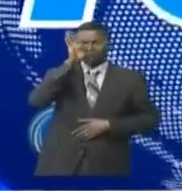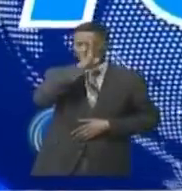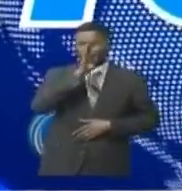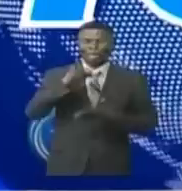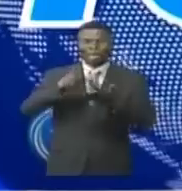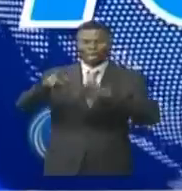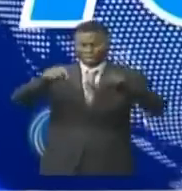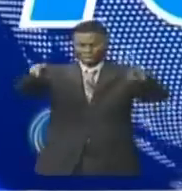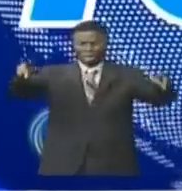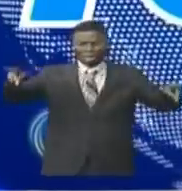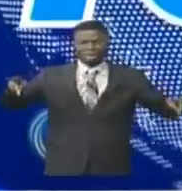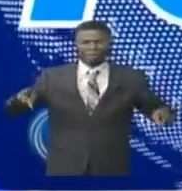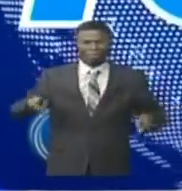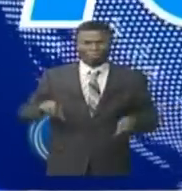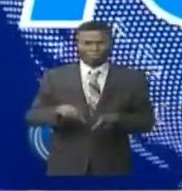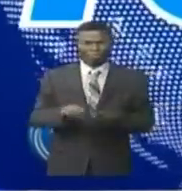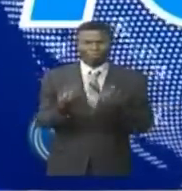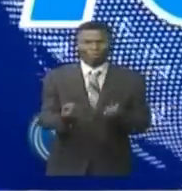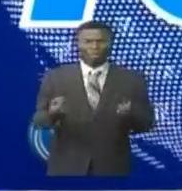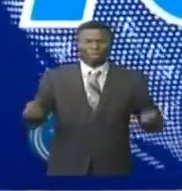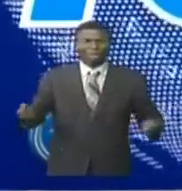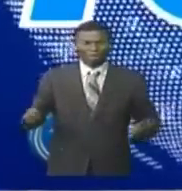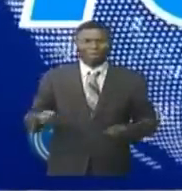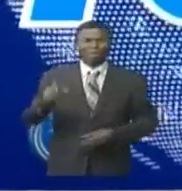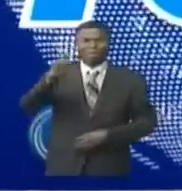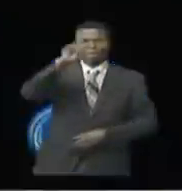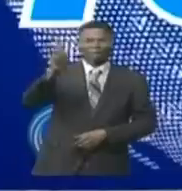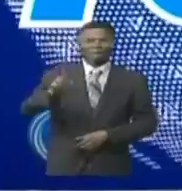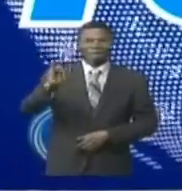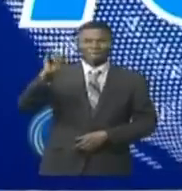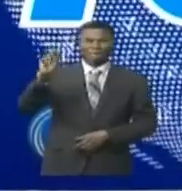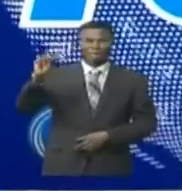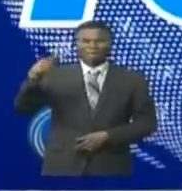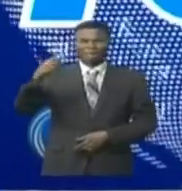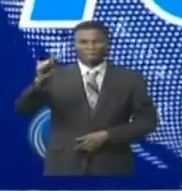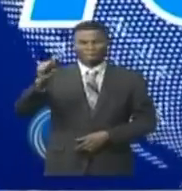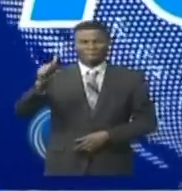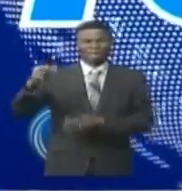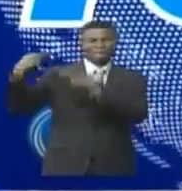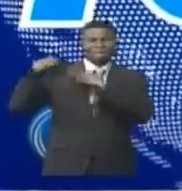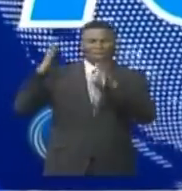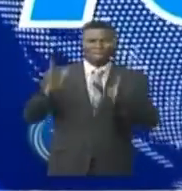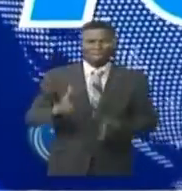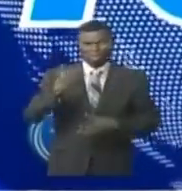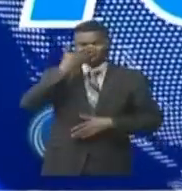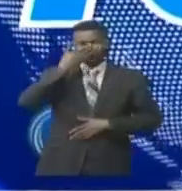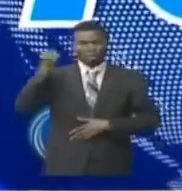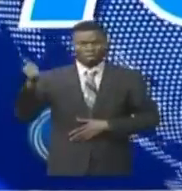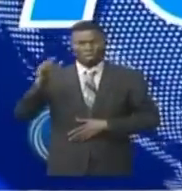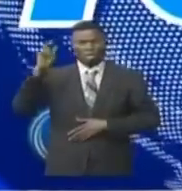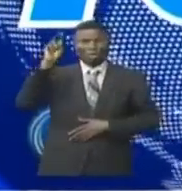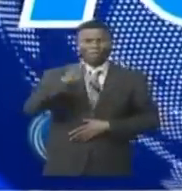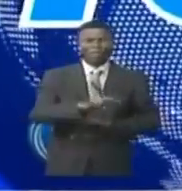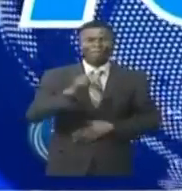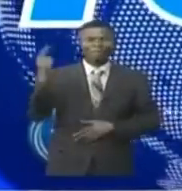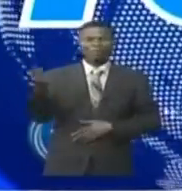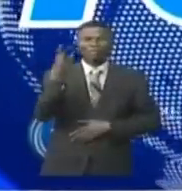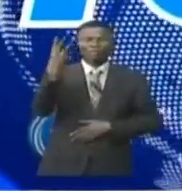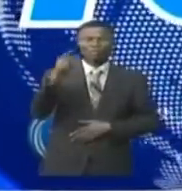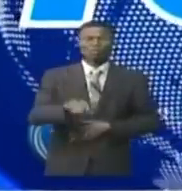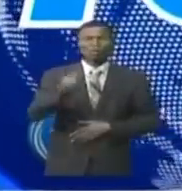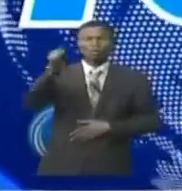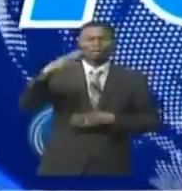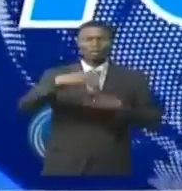parcelle auprès des enfants Nzimbi, propriétaires légitimes de la concession numéro 2392, non loin du rond-point